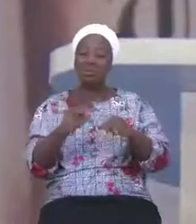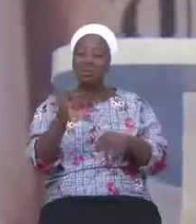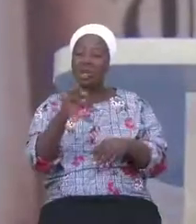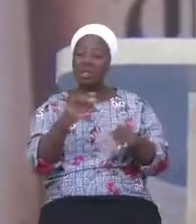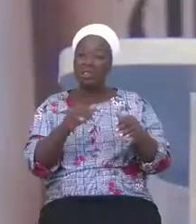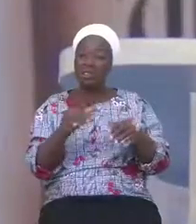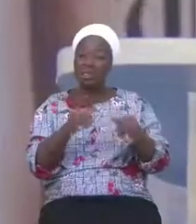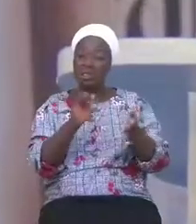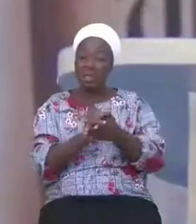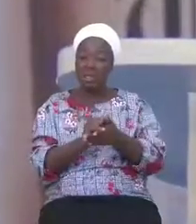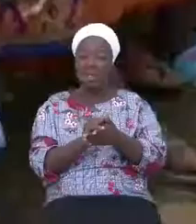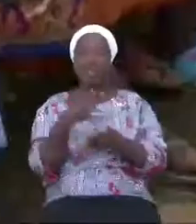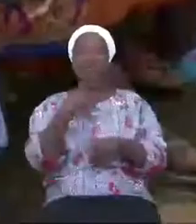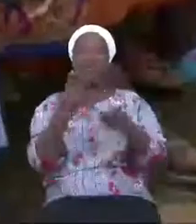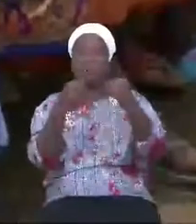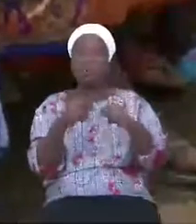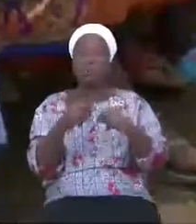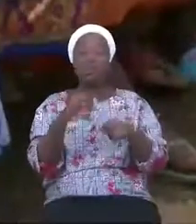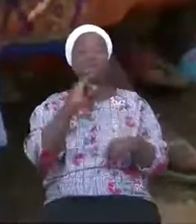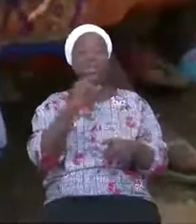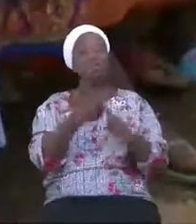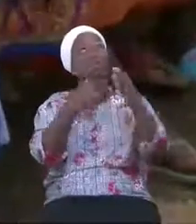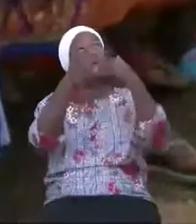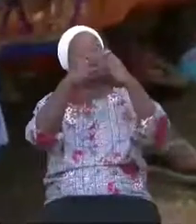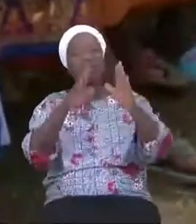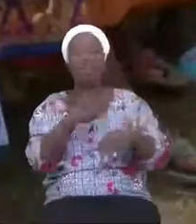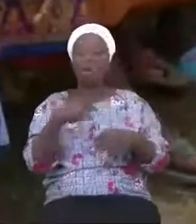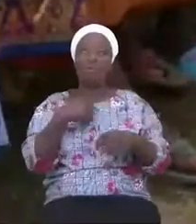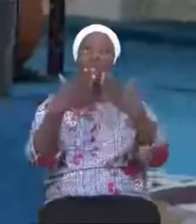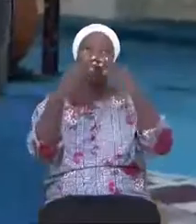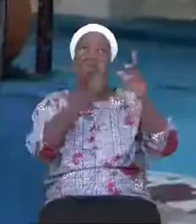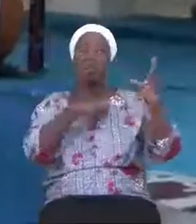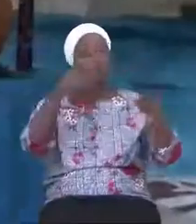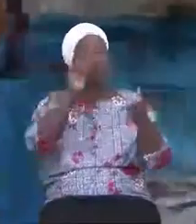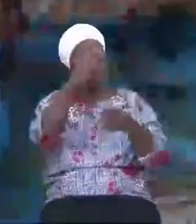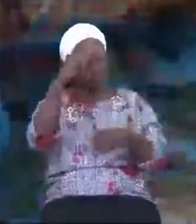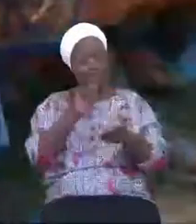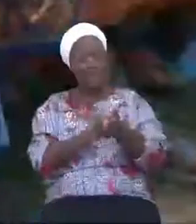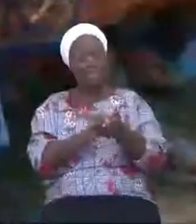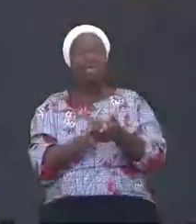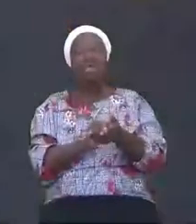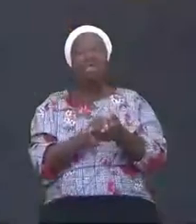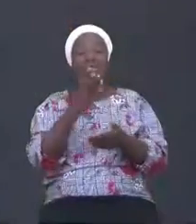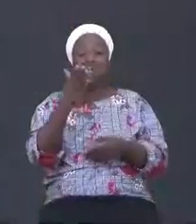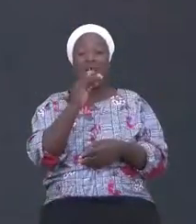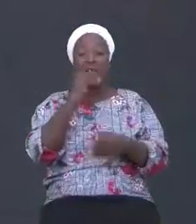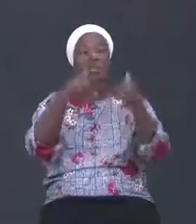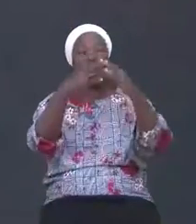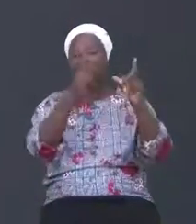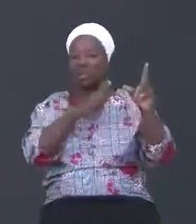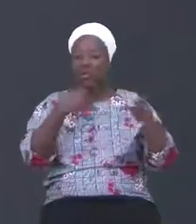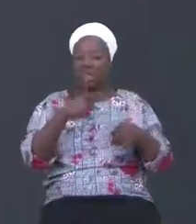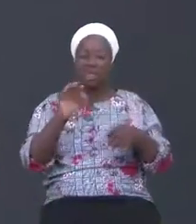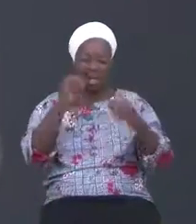le ciel. Et le Seigneur dit qu'il est allé nous préparer une place.